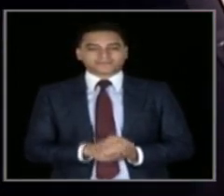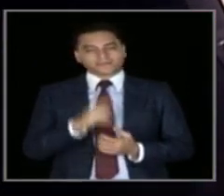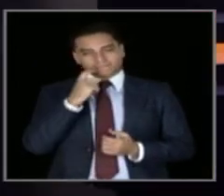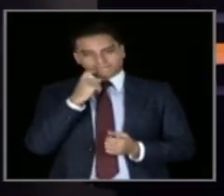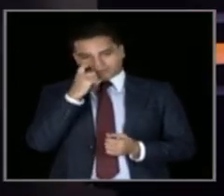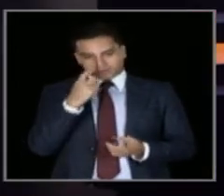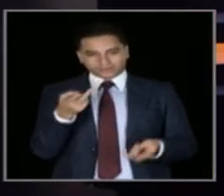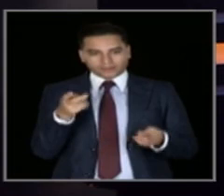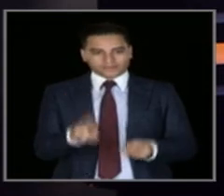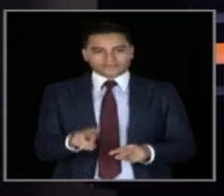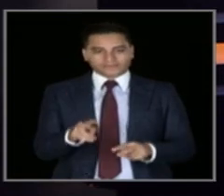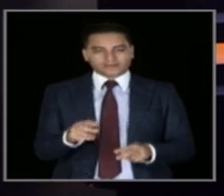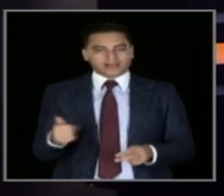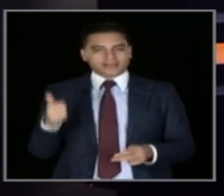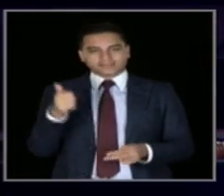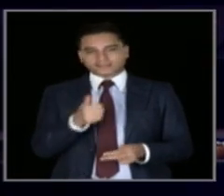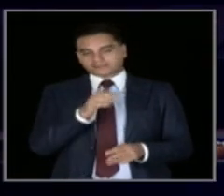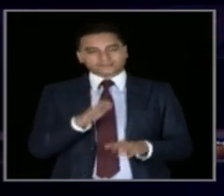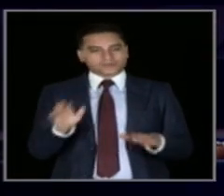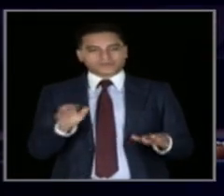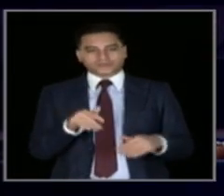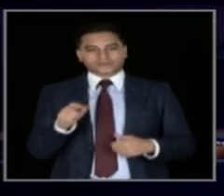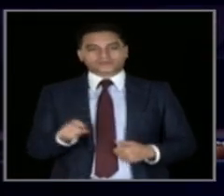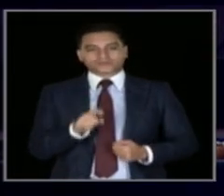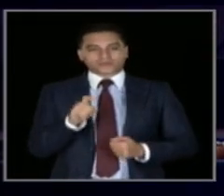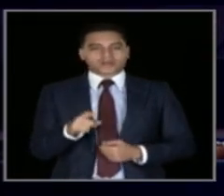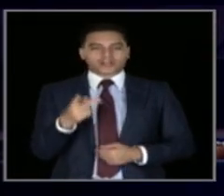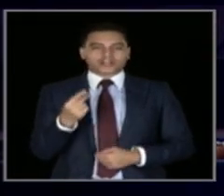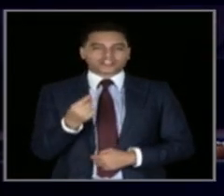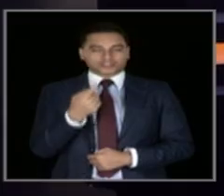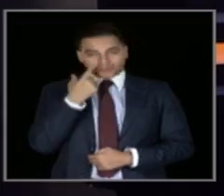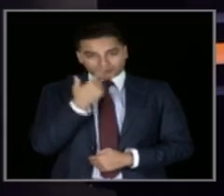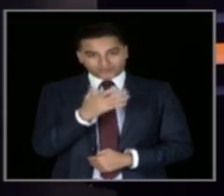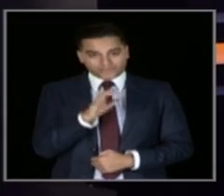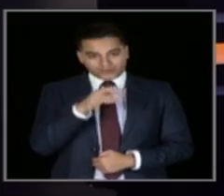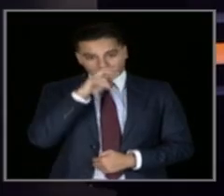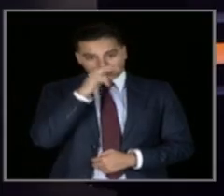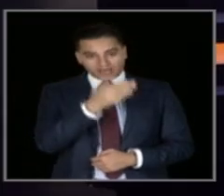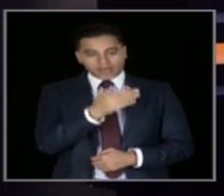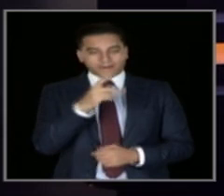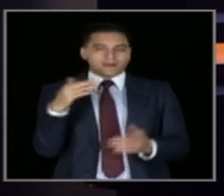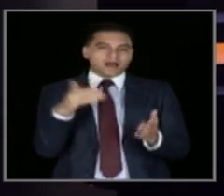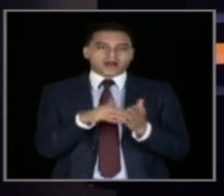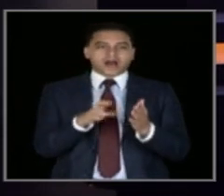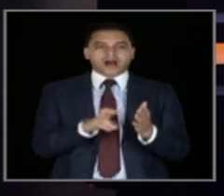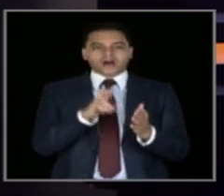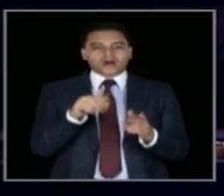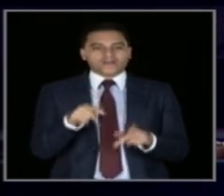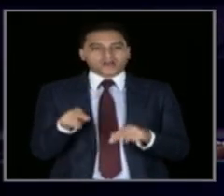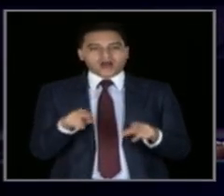فنون، محدش أحسن من حد. سؤال ب20 نقطة لفريق الثعالب. آخر سؤال في